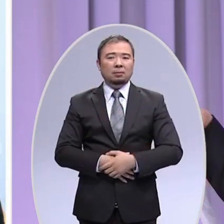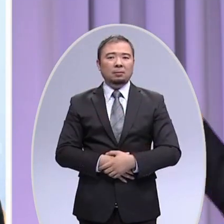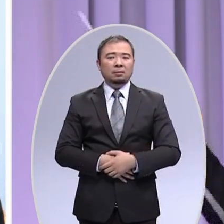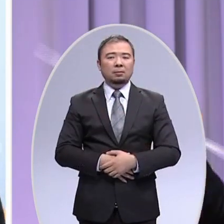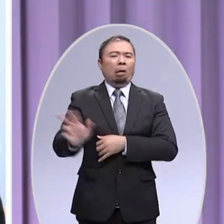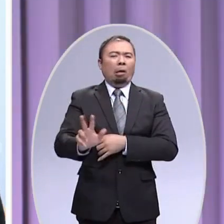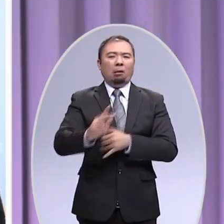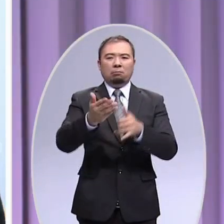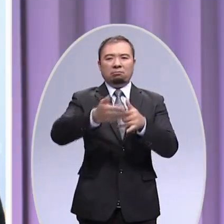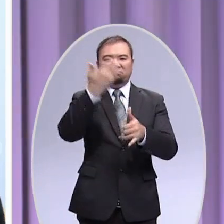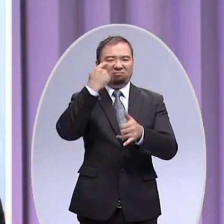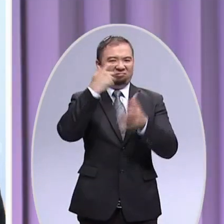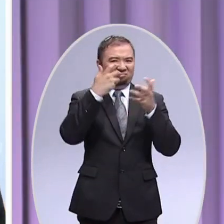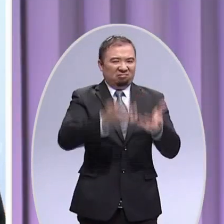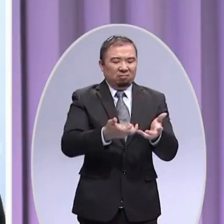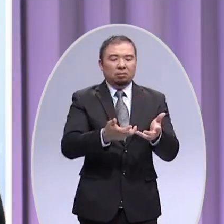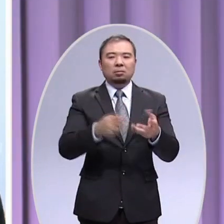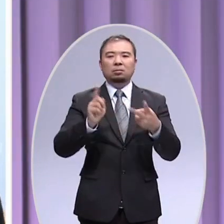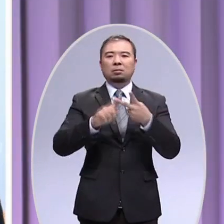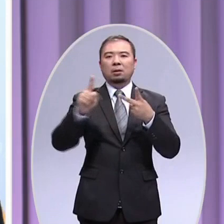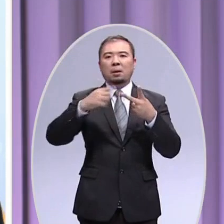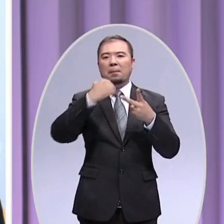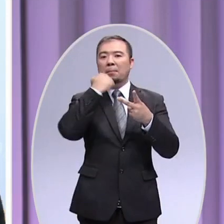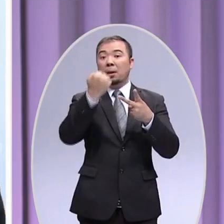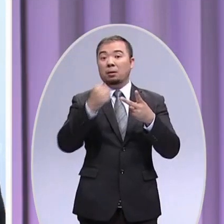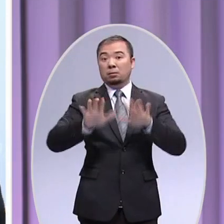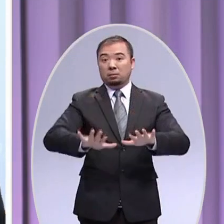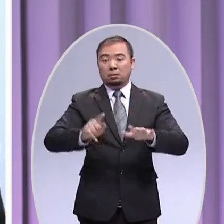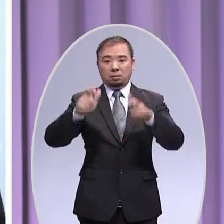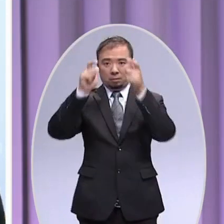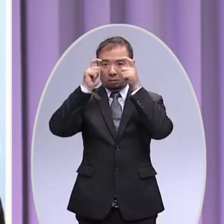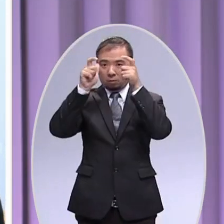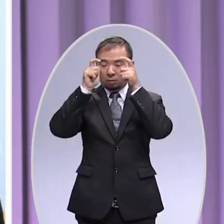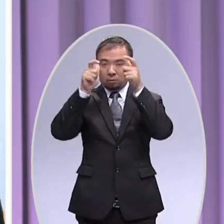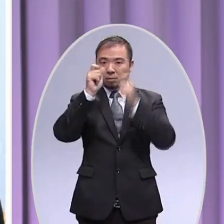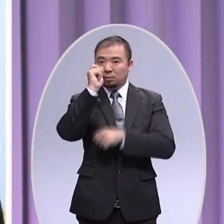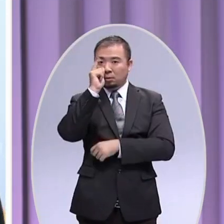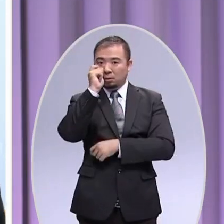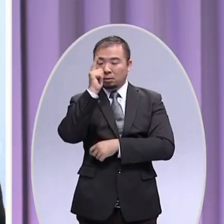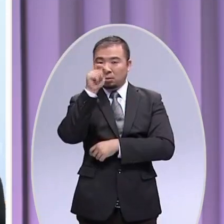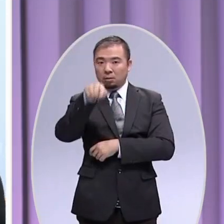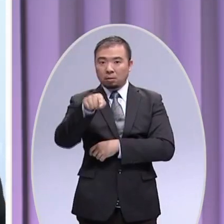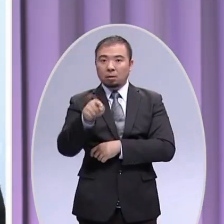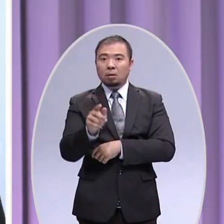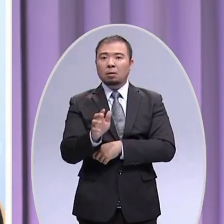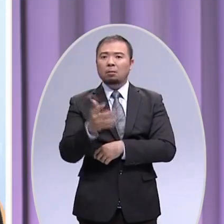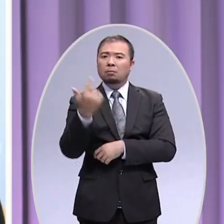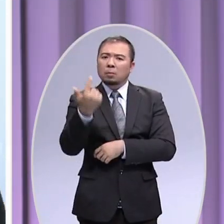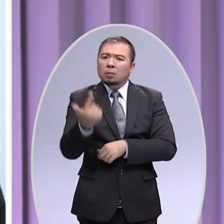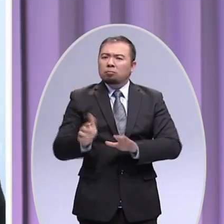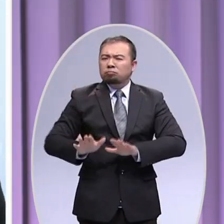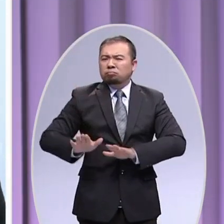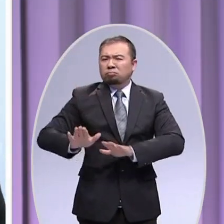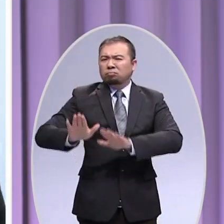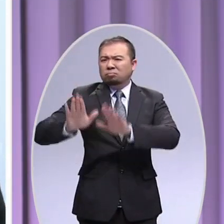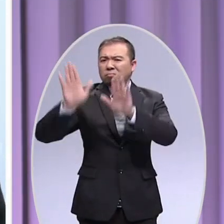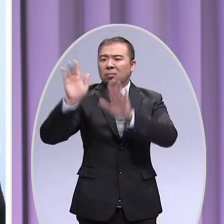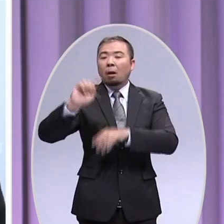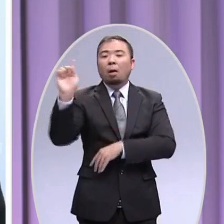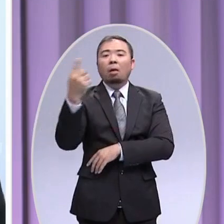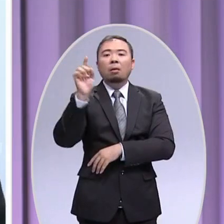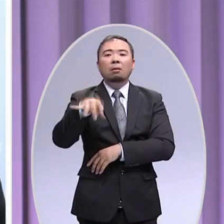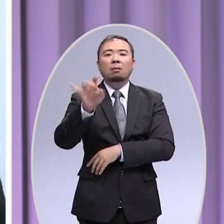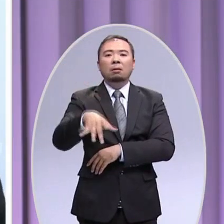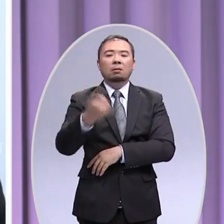的总统府的大姐大陈菊就是新潮流，甚至自己还叫菊系，他们怎么去